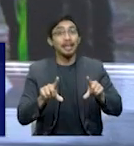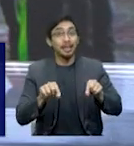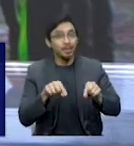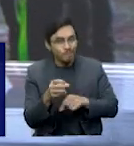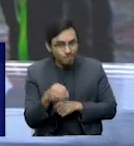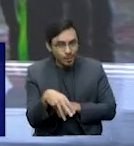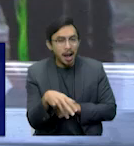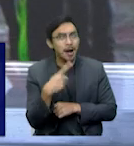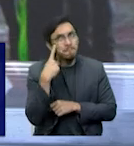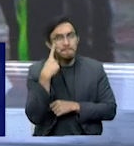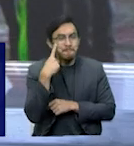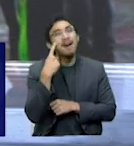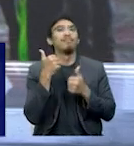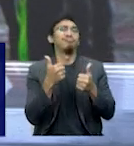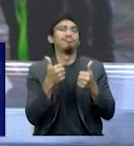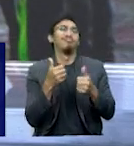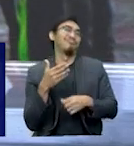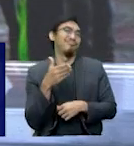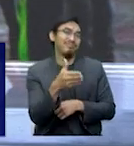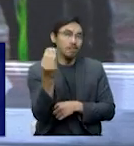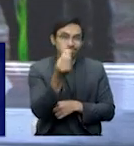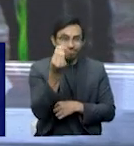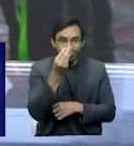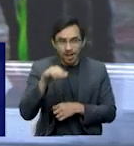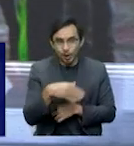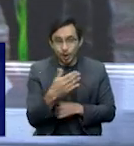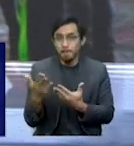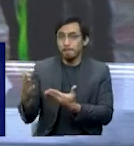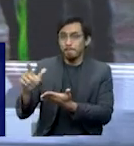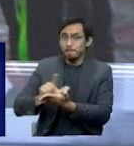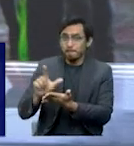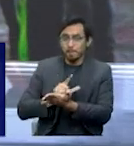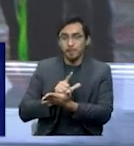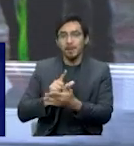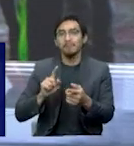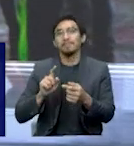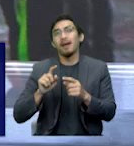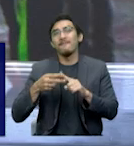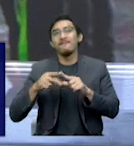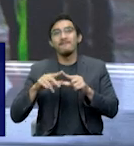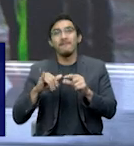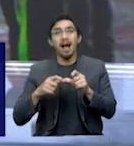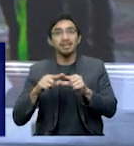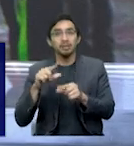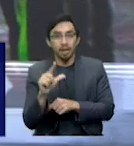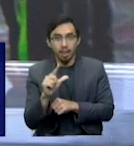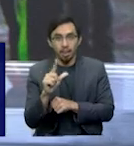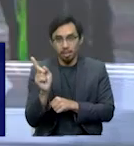yang terjangkau menjadi pertimbangan warga untuk berlibur ke kawasan Ancol. Dan berikut laporan Faisal Rinaldi dari kawasan Pantai